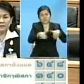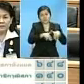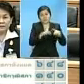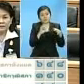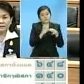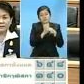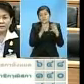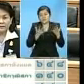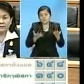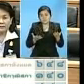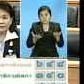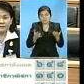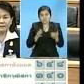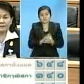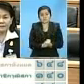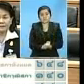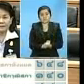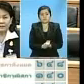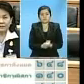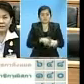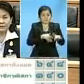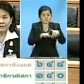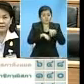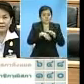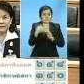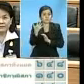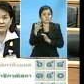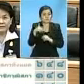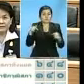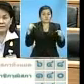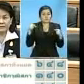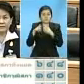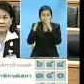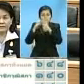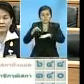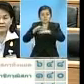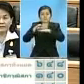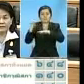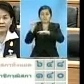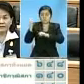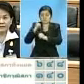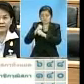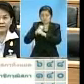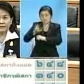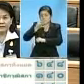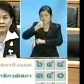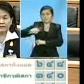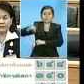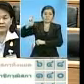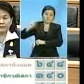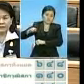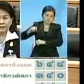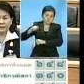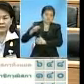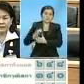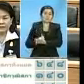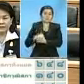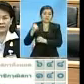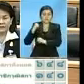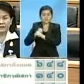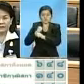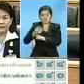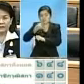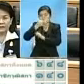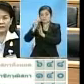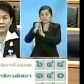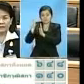และส่วนใหญ่เป็นผู้ที่ประกอบอาชีพตุลาการศาลรัฐธรรมนูญและปปช.นั้นเ